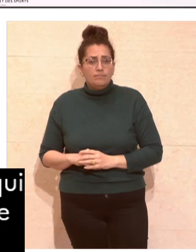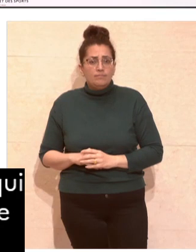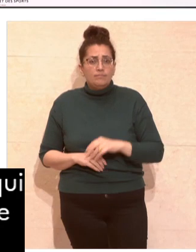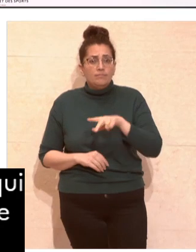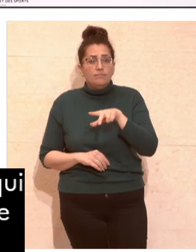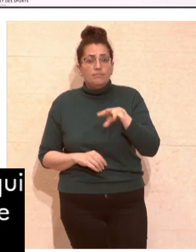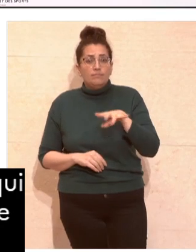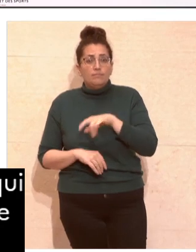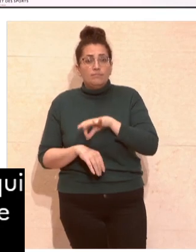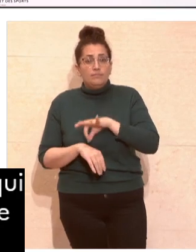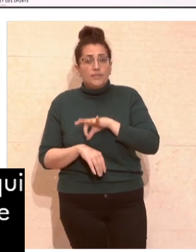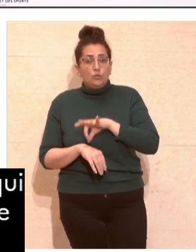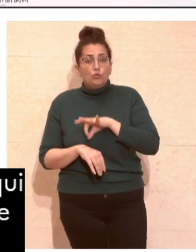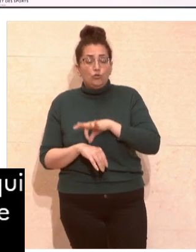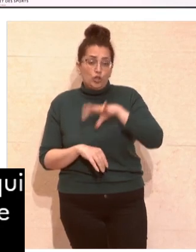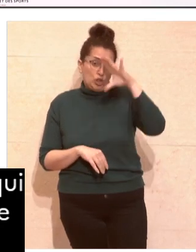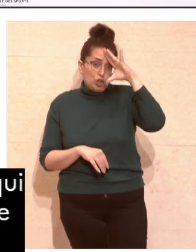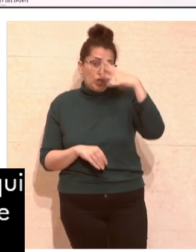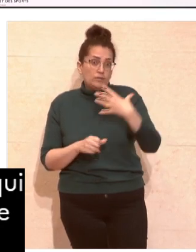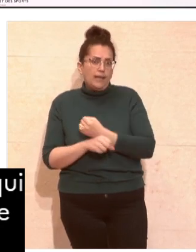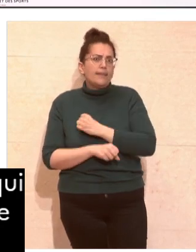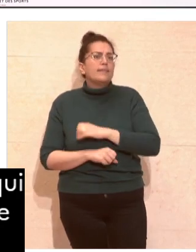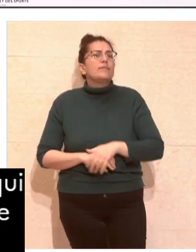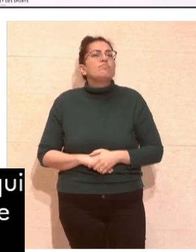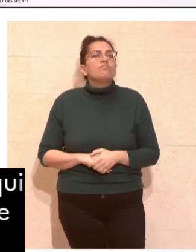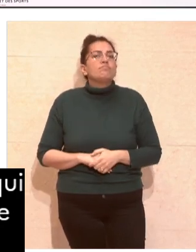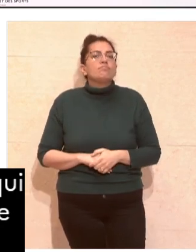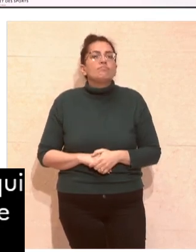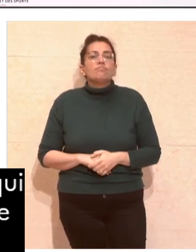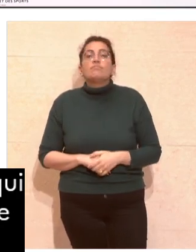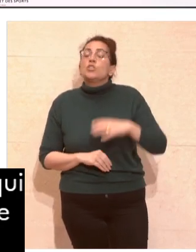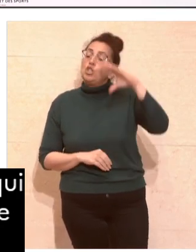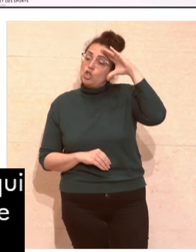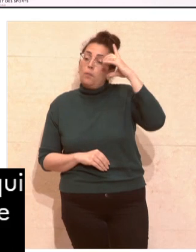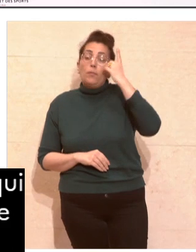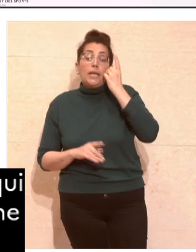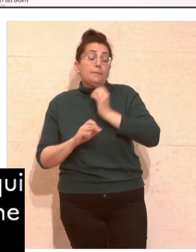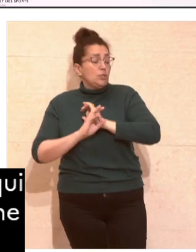34 minutes de sommeil. Donc les familles qui mettent en place cette règle, pas de téléphone dans la chambre,